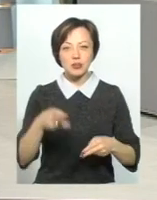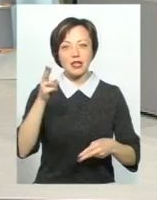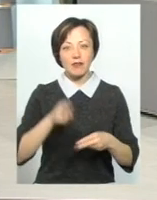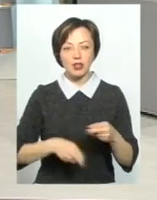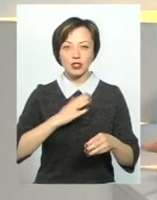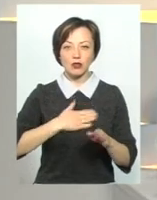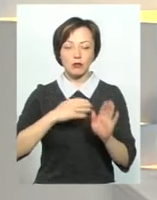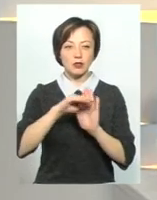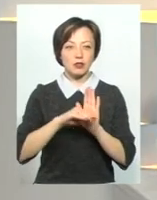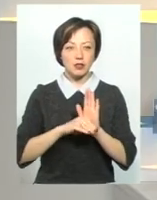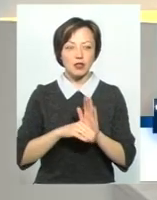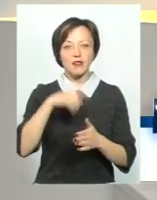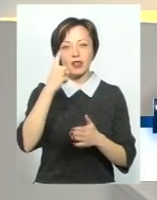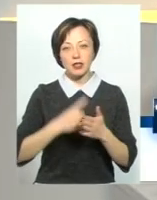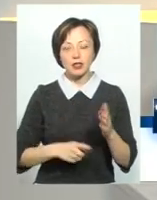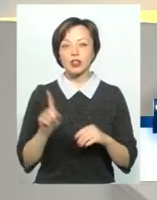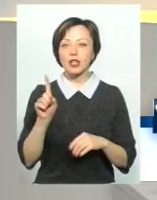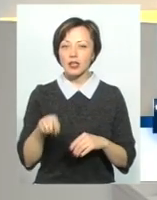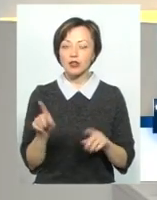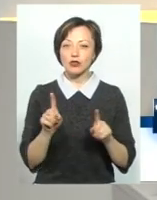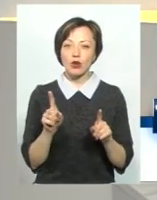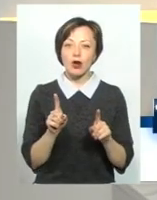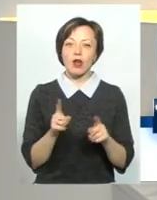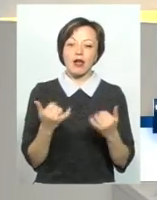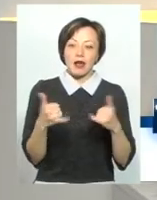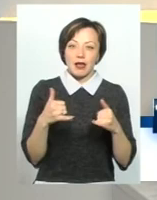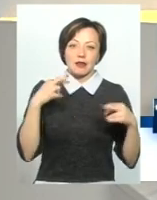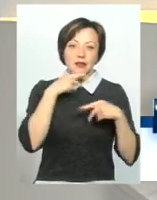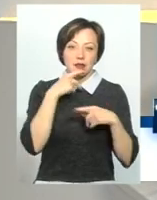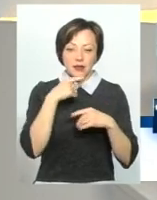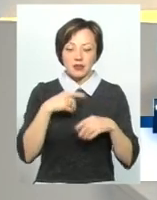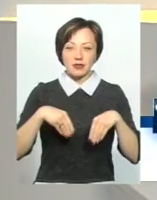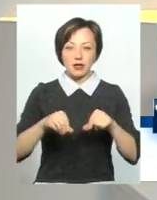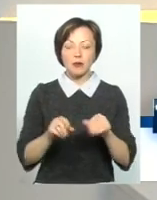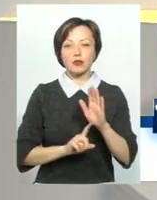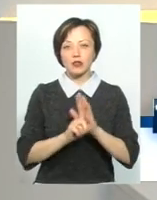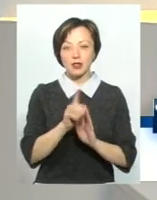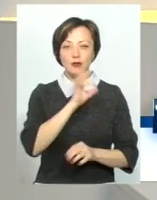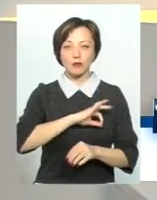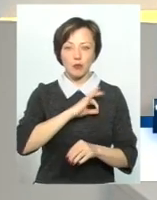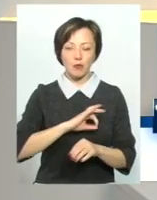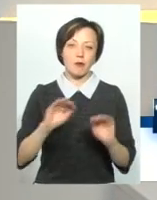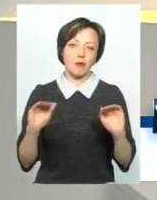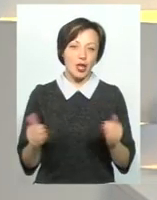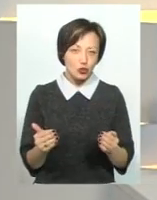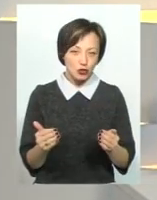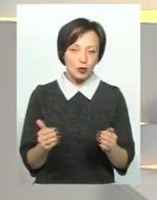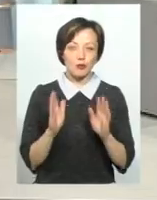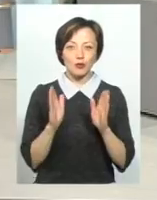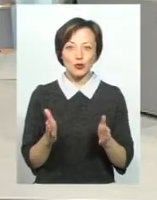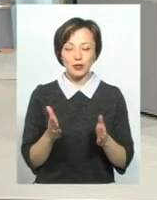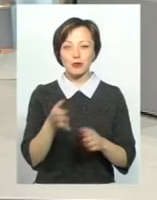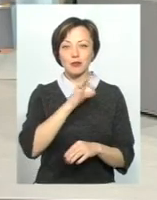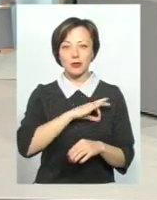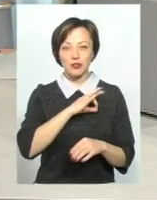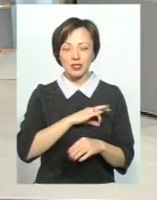завершуємо нашу передачу в надії на те, що пестицидів і гербіцидів почнемо нарешті споживати менше, будемо